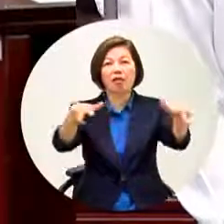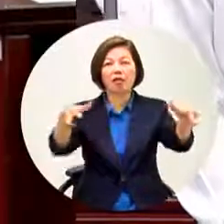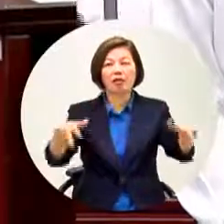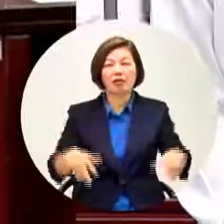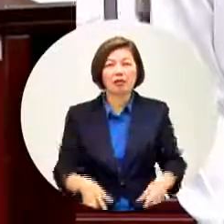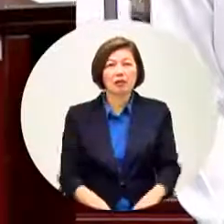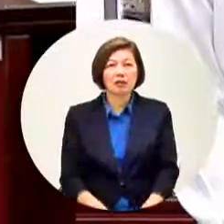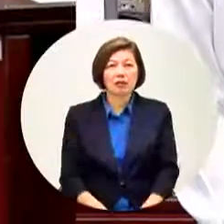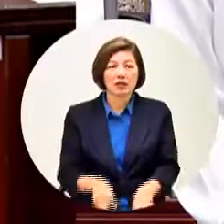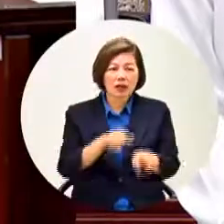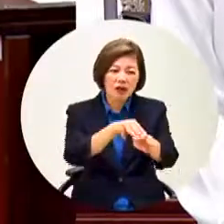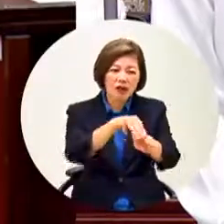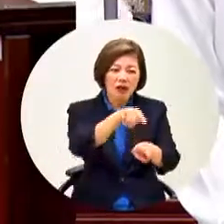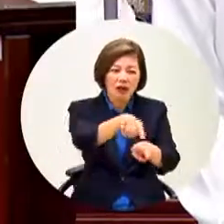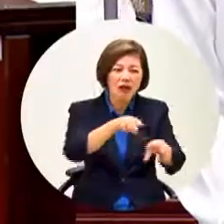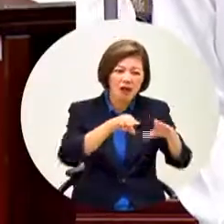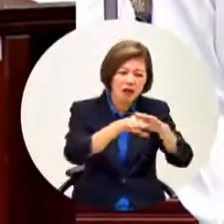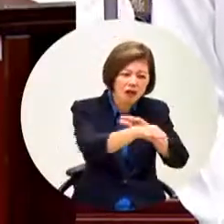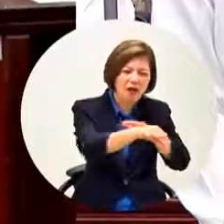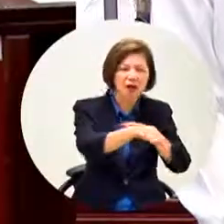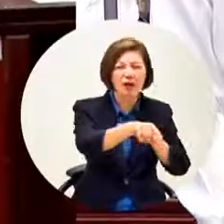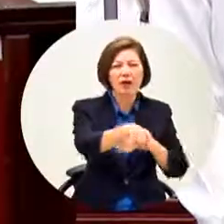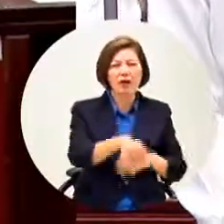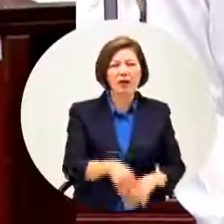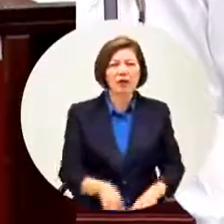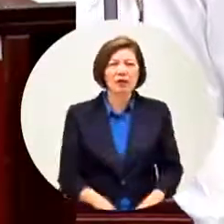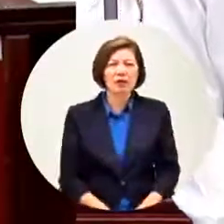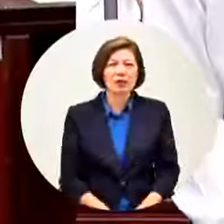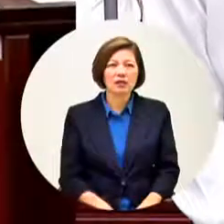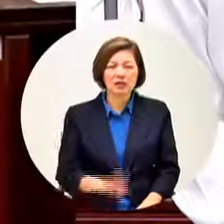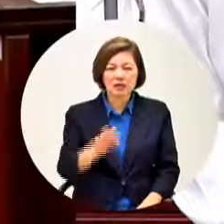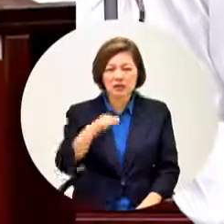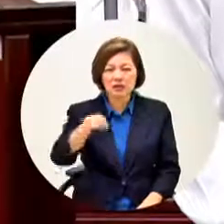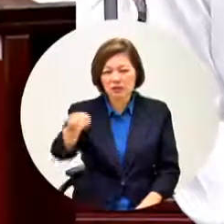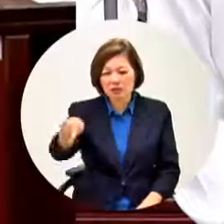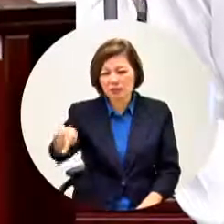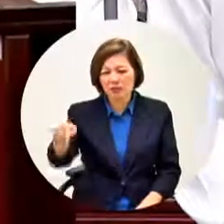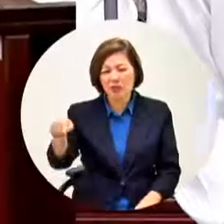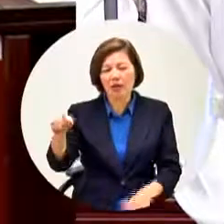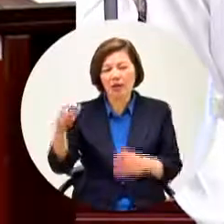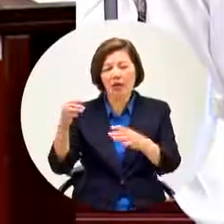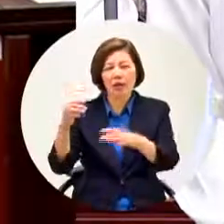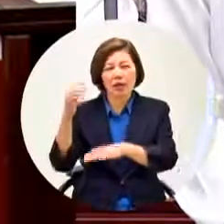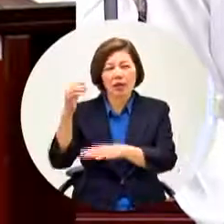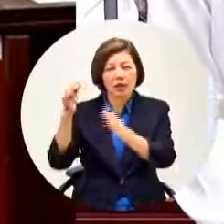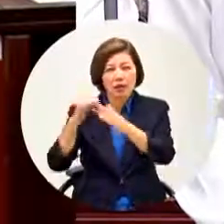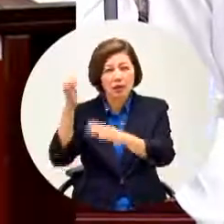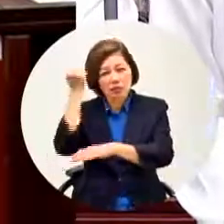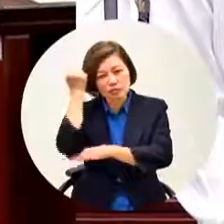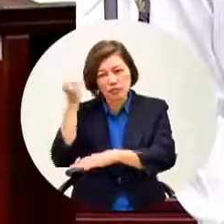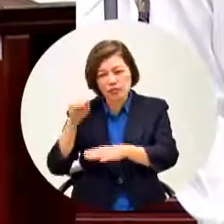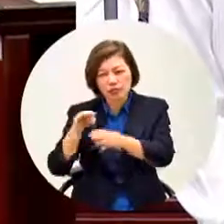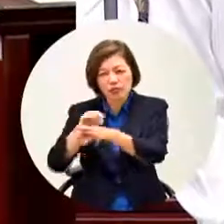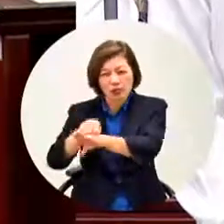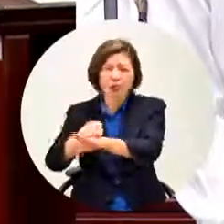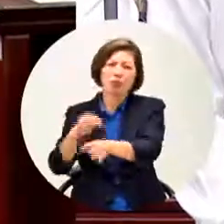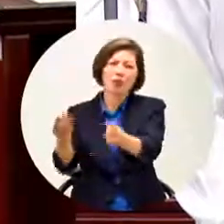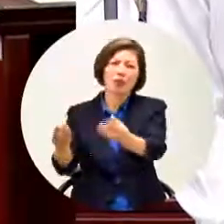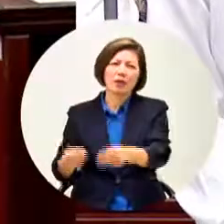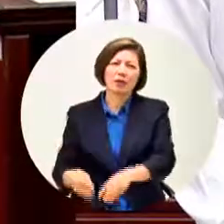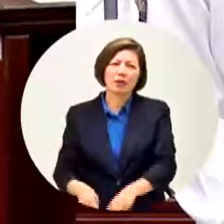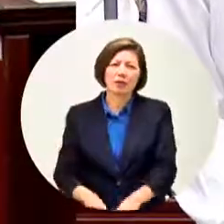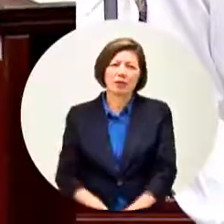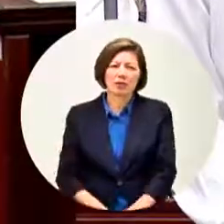做你这边，啊，结果你看这边价格，你无做出口，照你讲，安尼生活